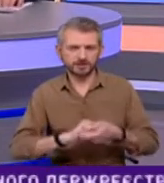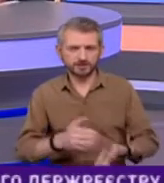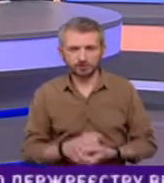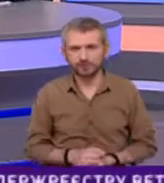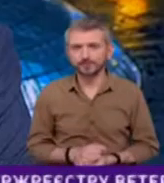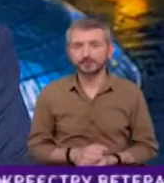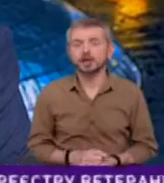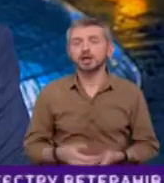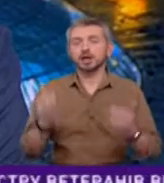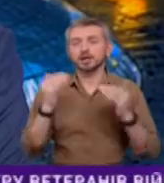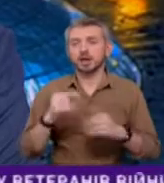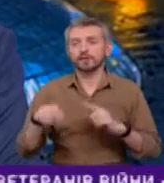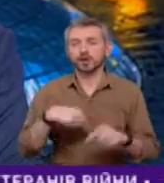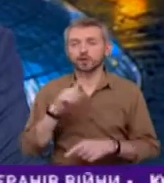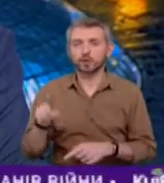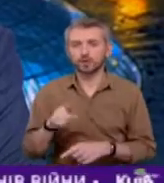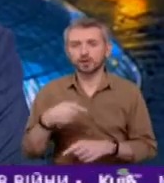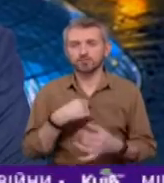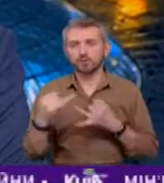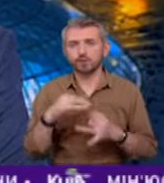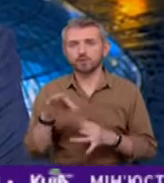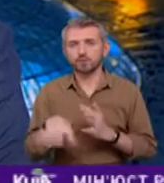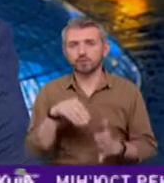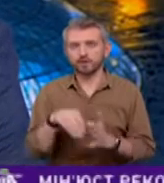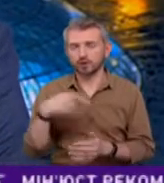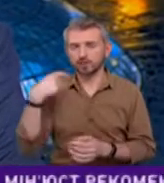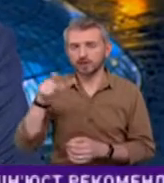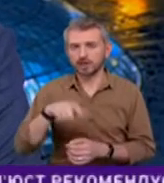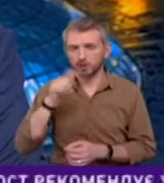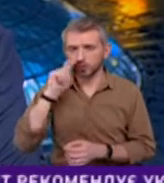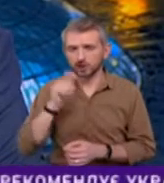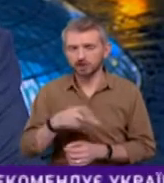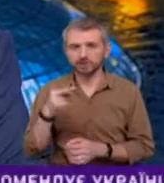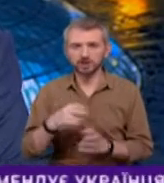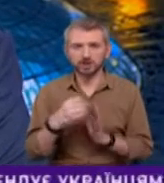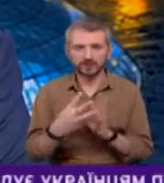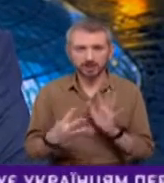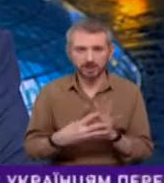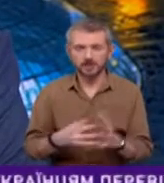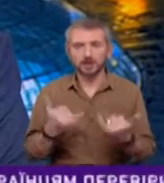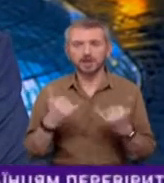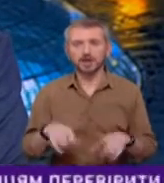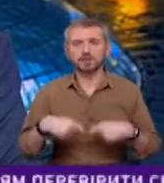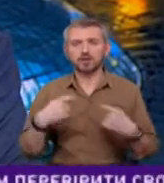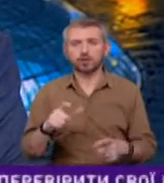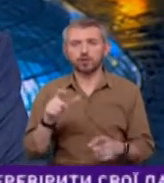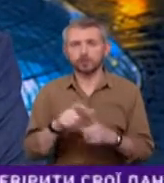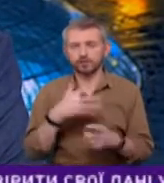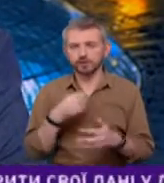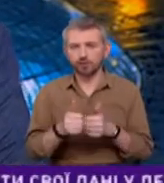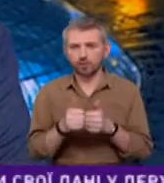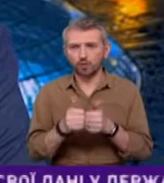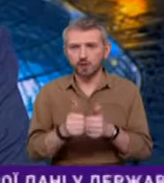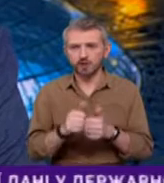хорошо. Ідемо далі. В наступній годині ми поговоримо про вибори президента України 2019. А зараз передаю слово своєму